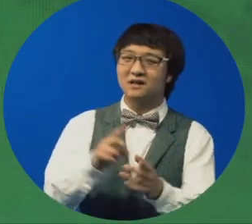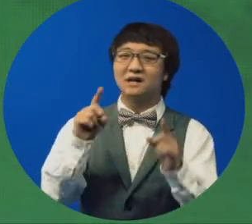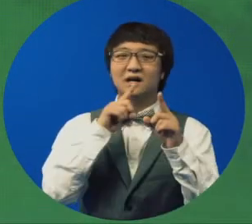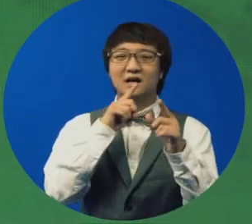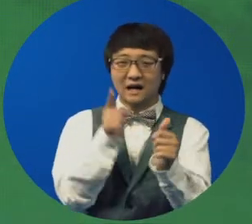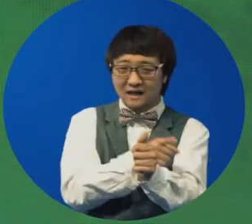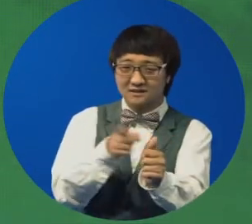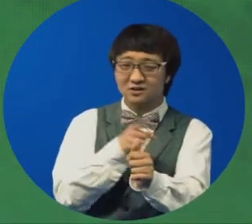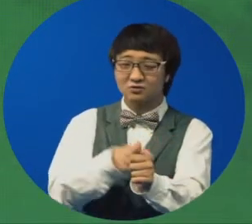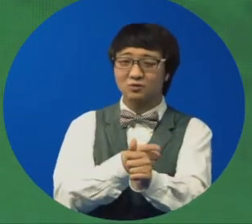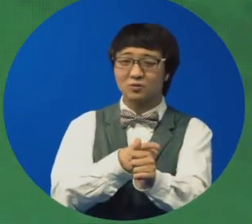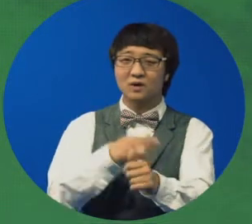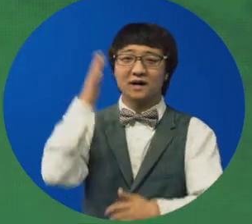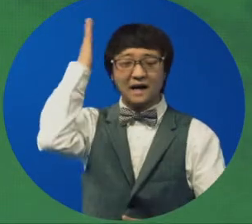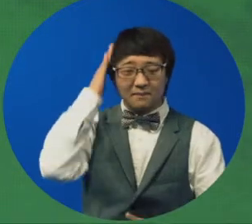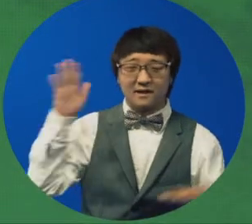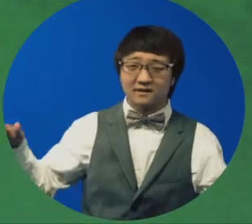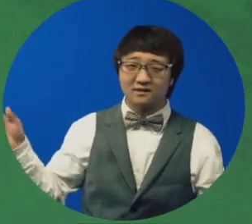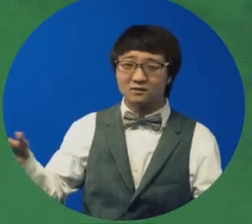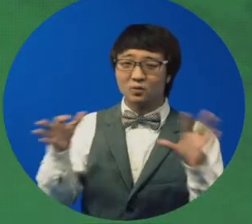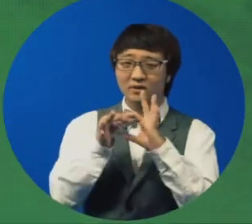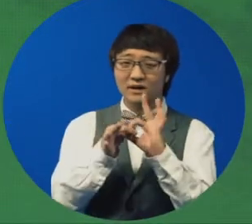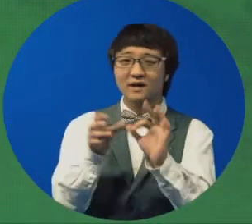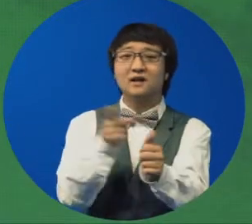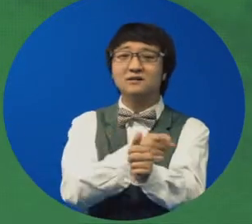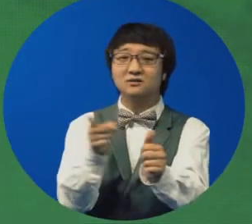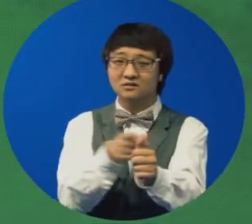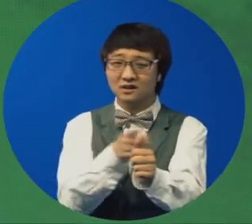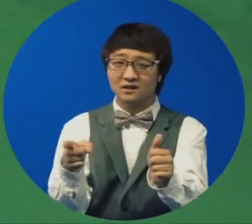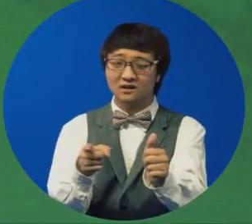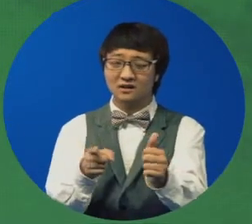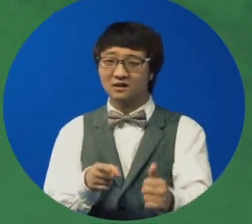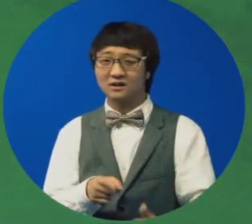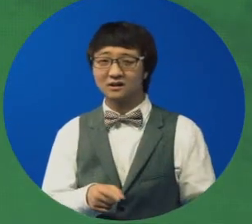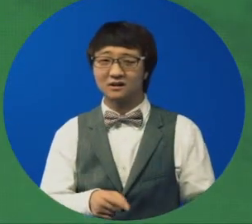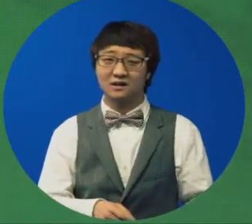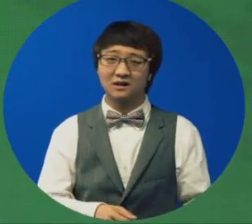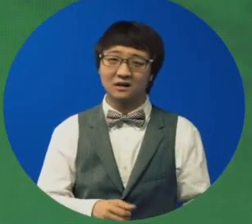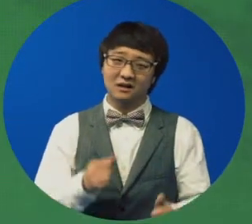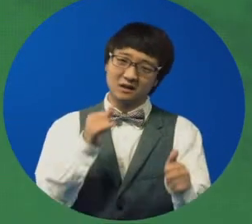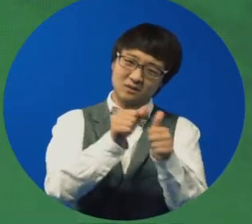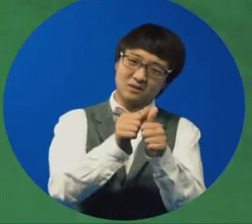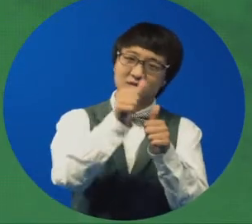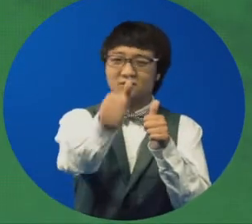그를 먹이셨고 그 다음에는 사렙다 과부를 통해서 먹이십니다.